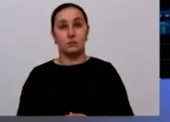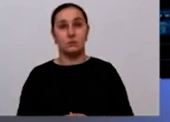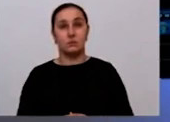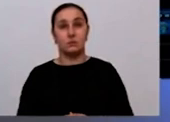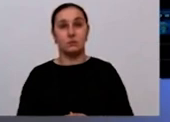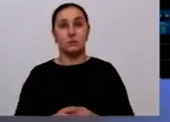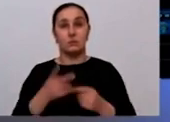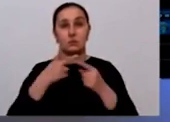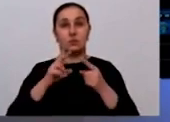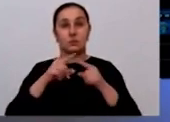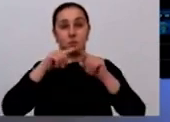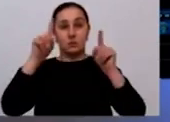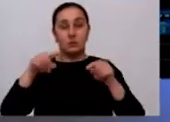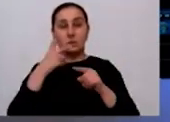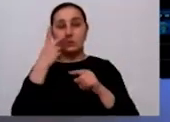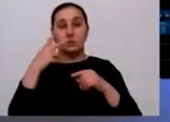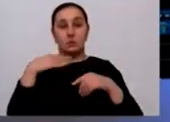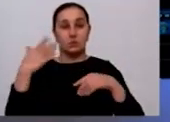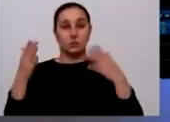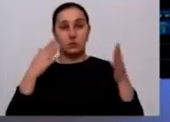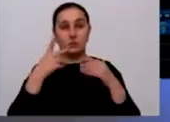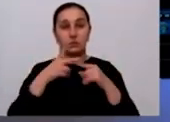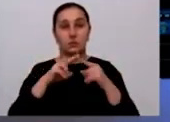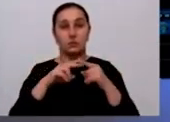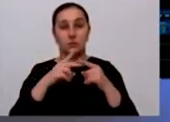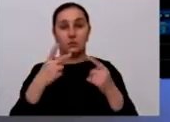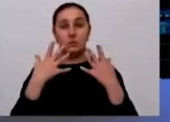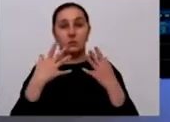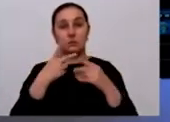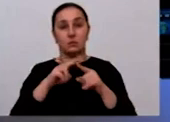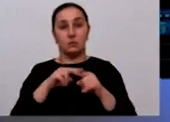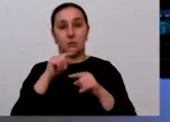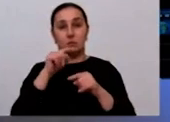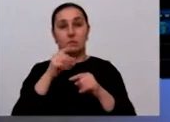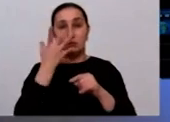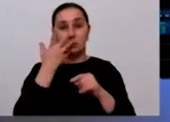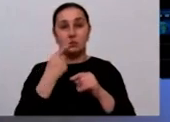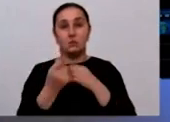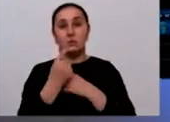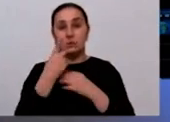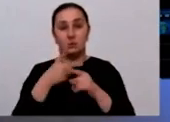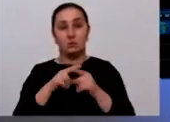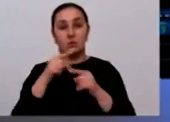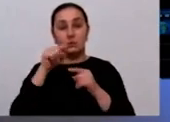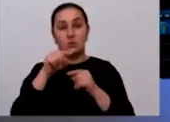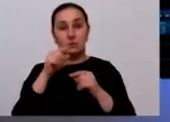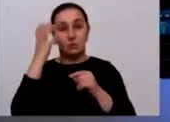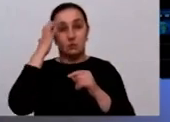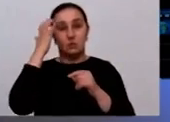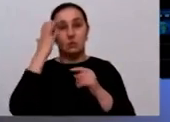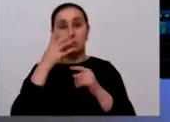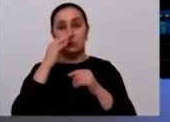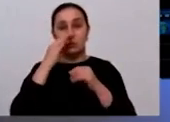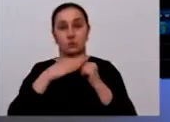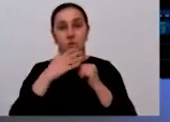Endi bunda obyomda ikkita chet tarafi yorqin ranglardan iborat bo'ladi. Shuning uchun qoraga eng